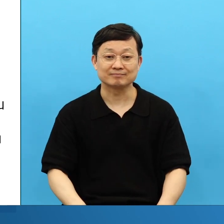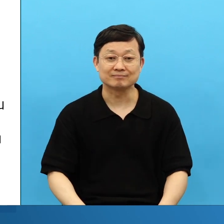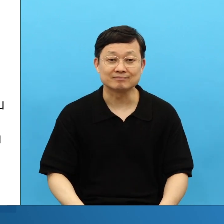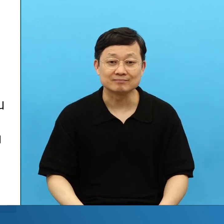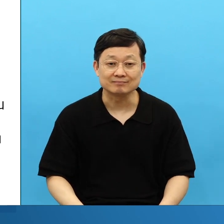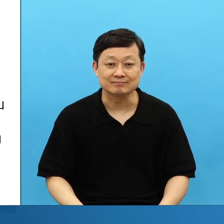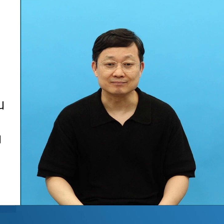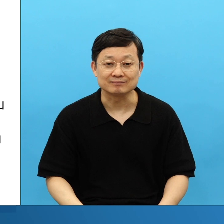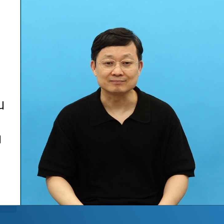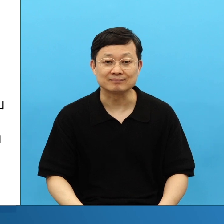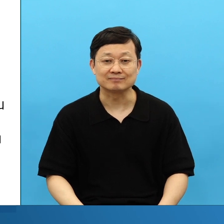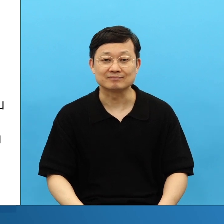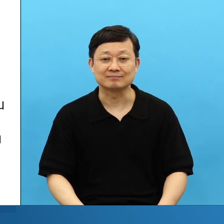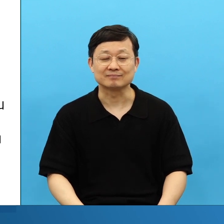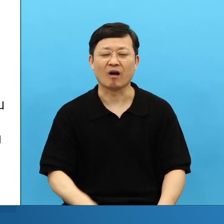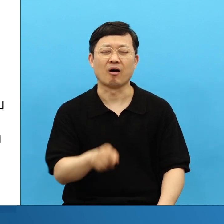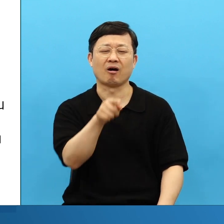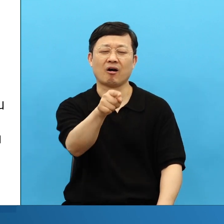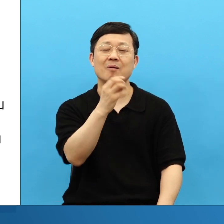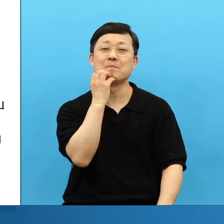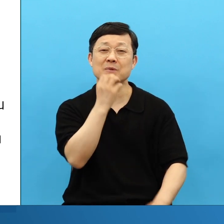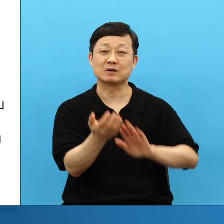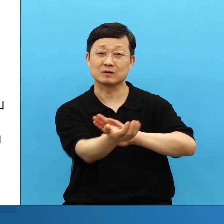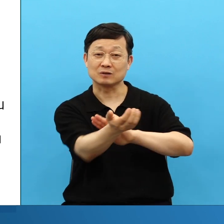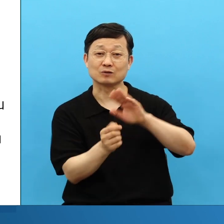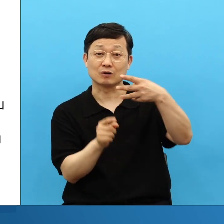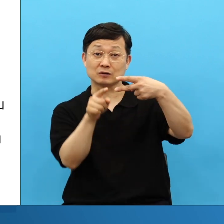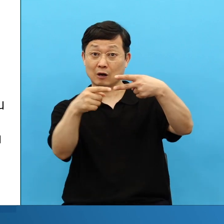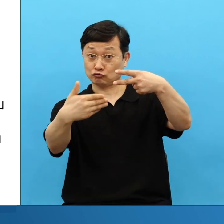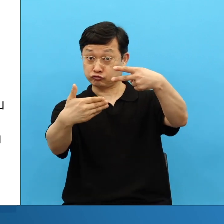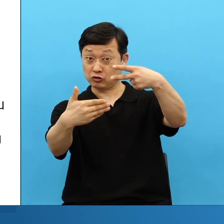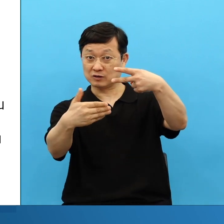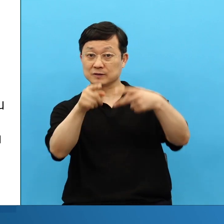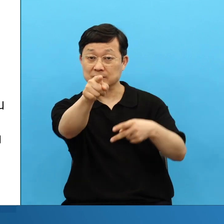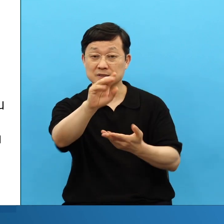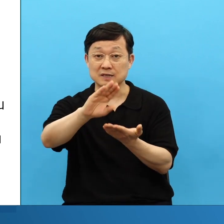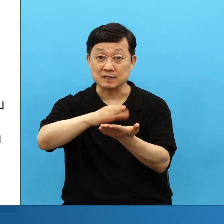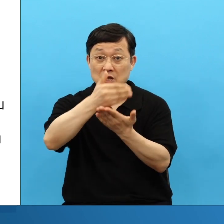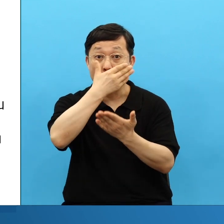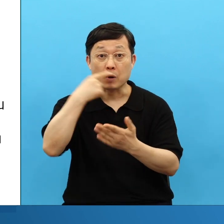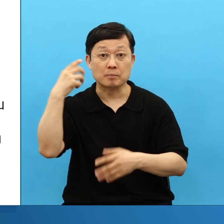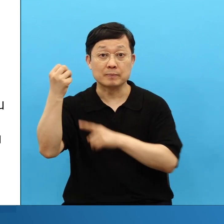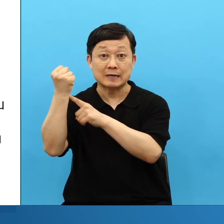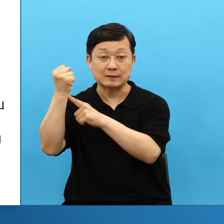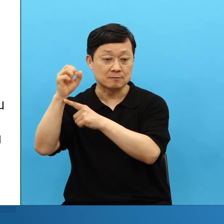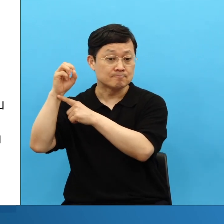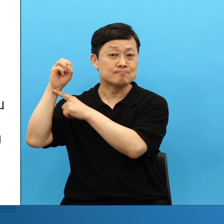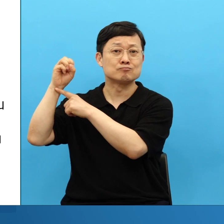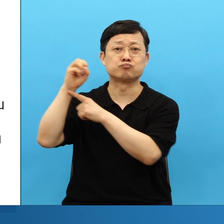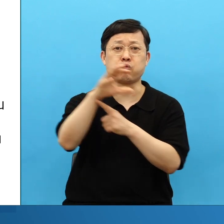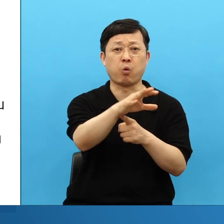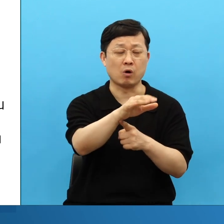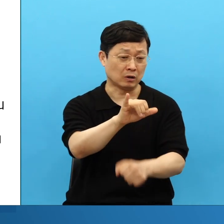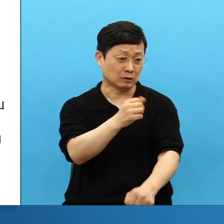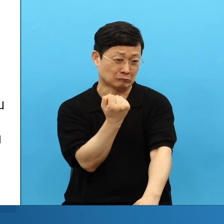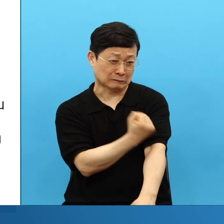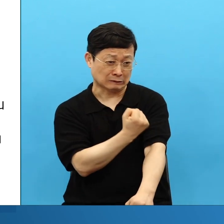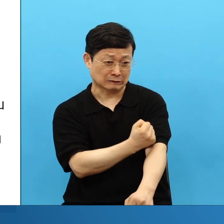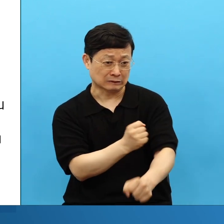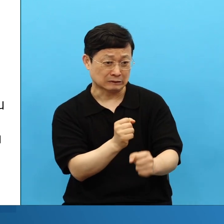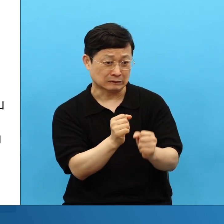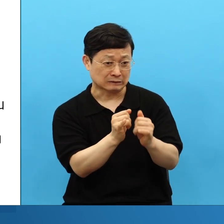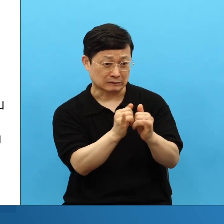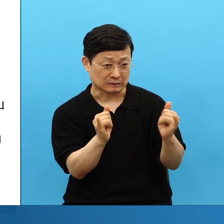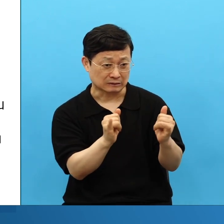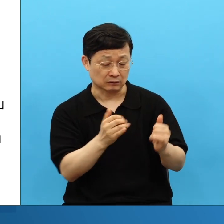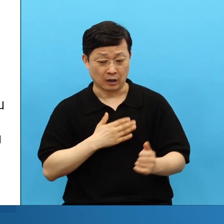기이한 빛이 선포하게 하려 하십니다. 여러분이 이제 이 빛을 가지고 선포하면 되는데 어디 중독 현장에 아이고 저는 약사도